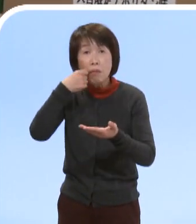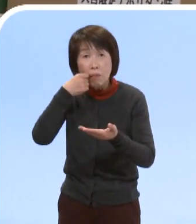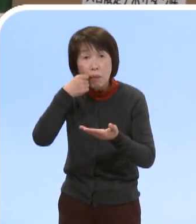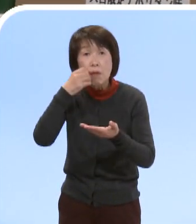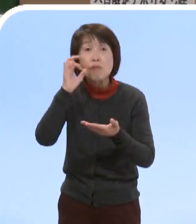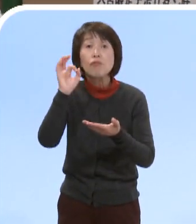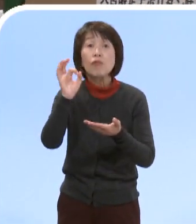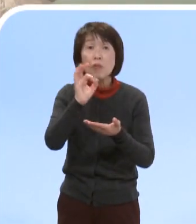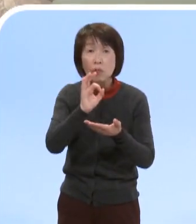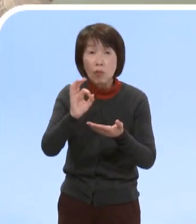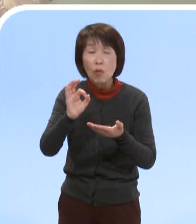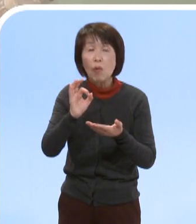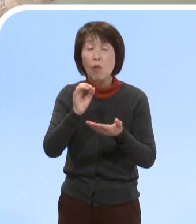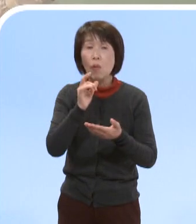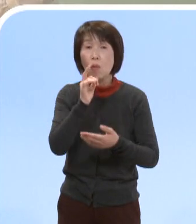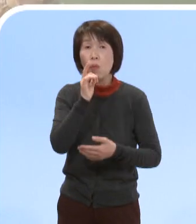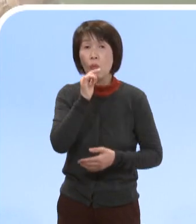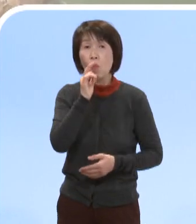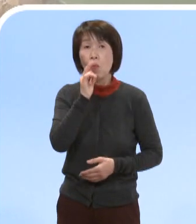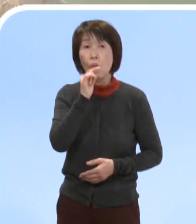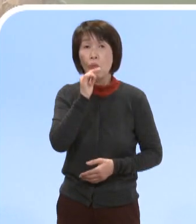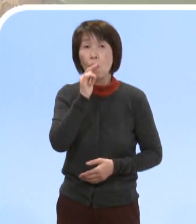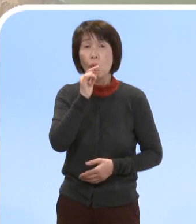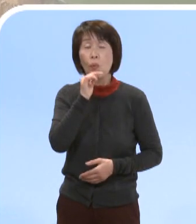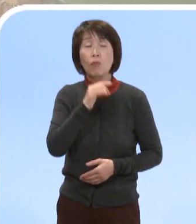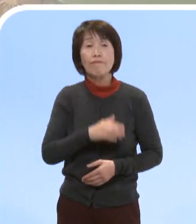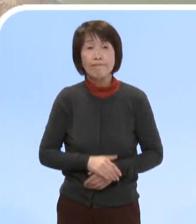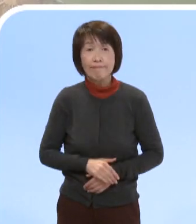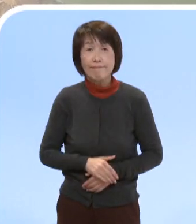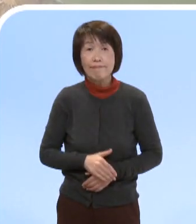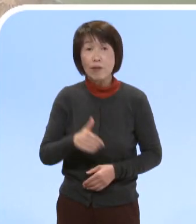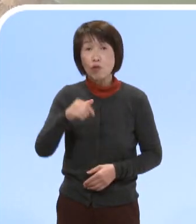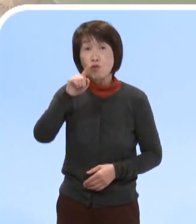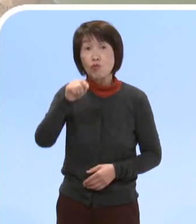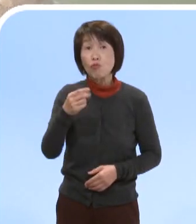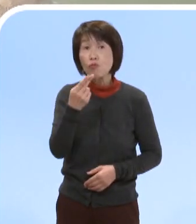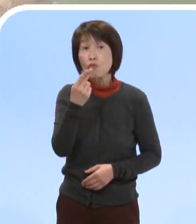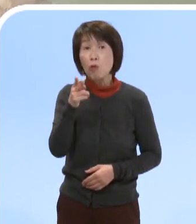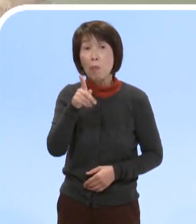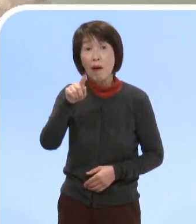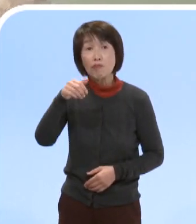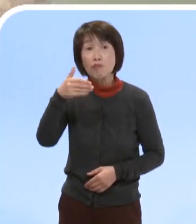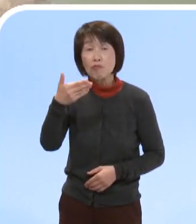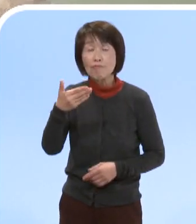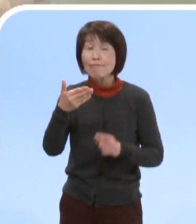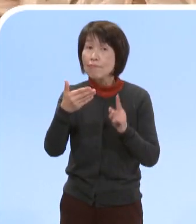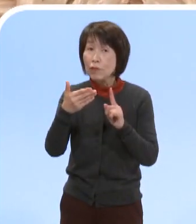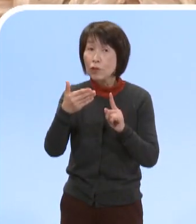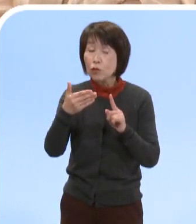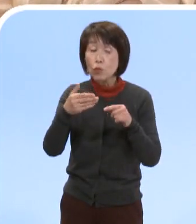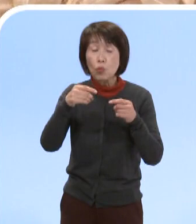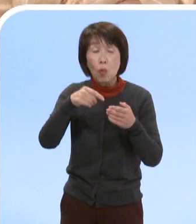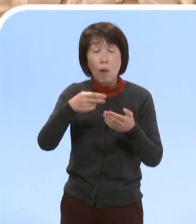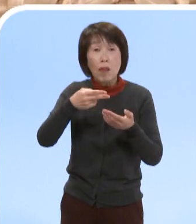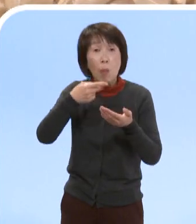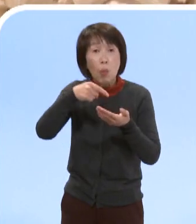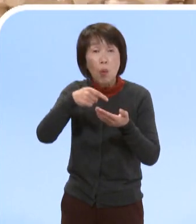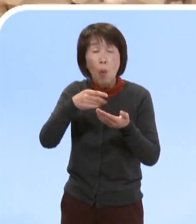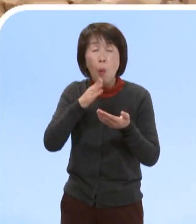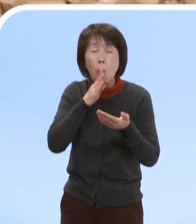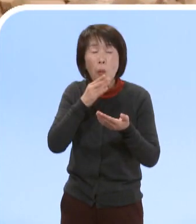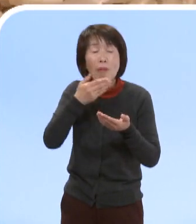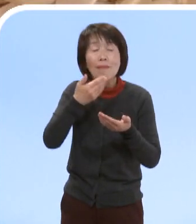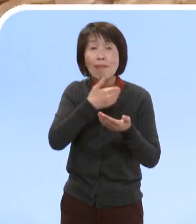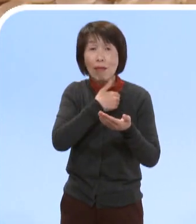うものなんですか。 はい、 フードバンクとは、まだ食べられるにもかかわらず廃棄されてしまう食品などを引き取